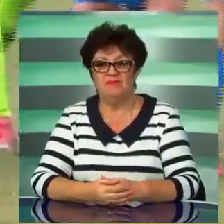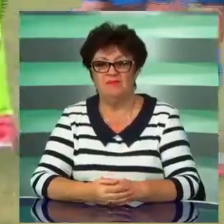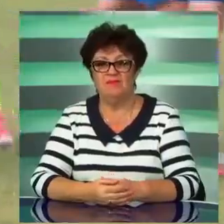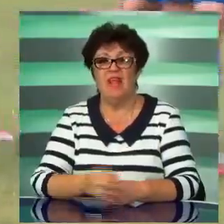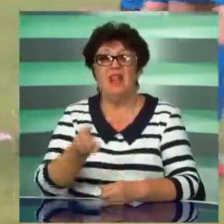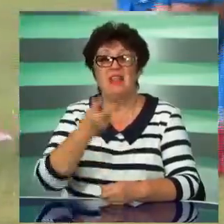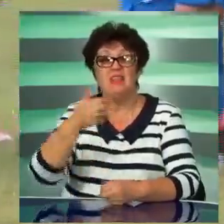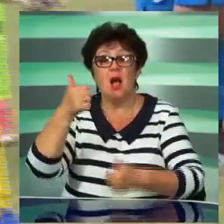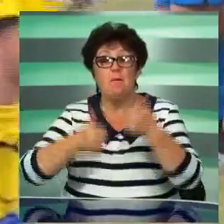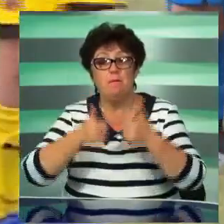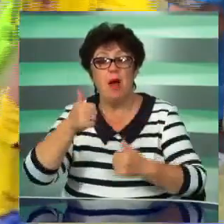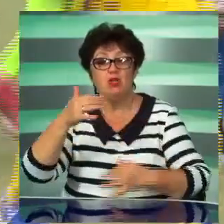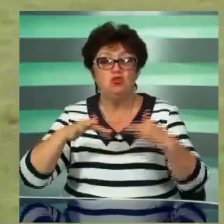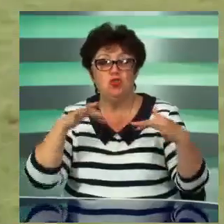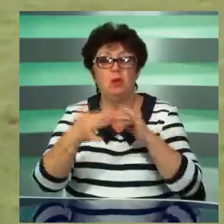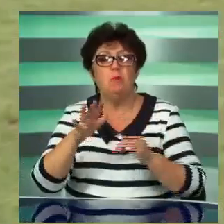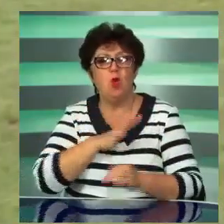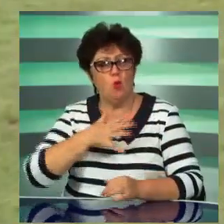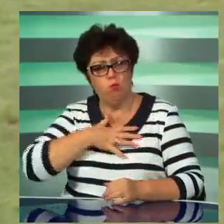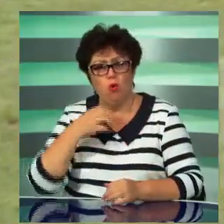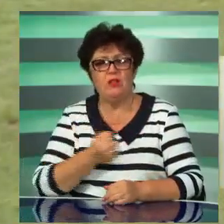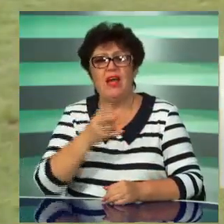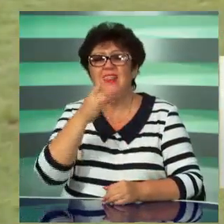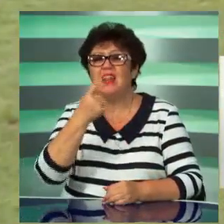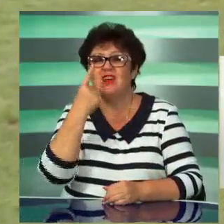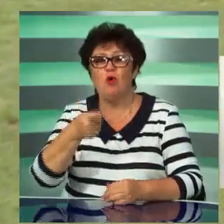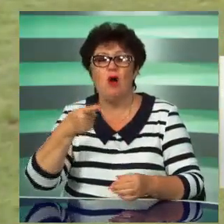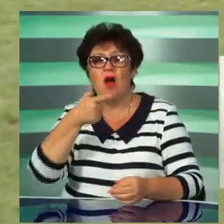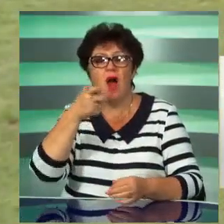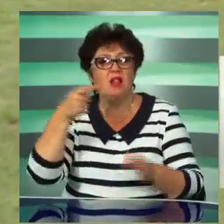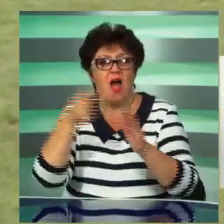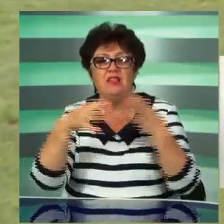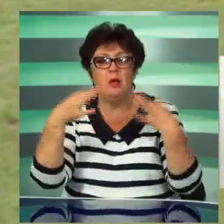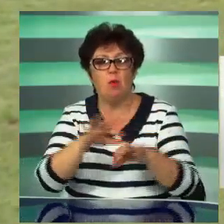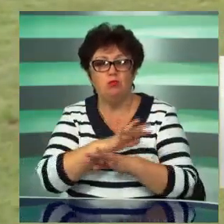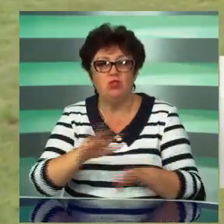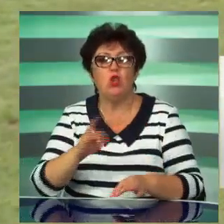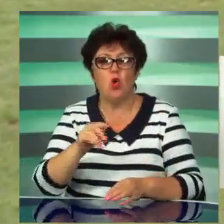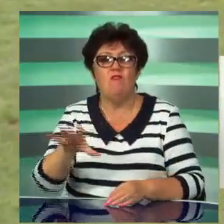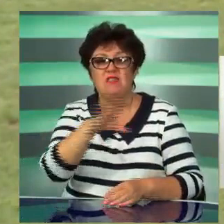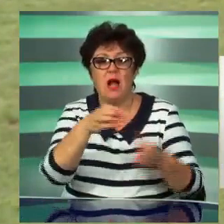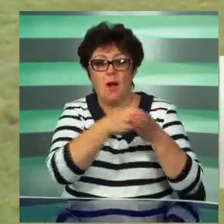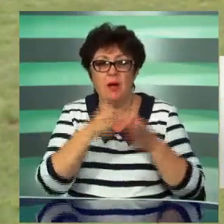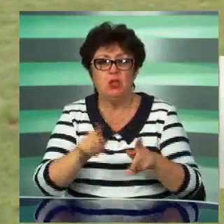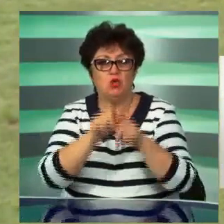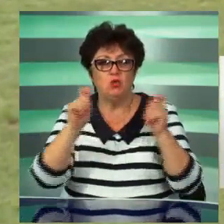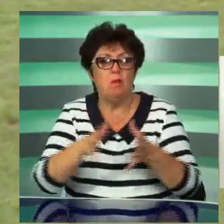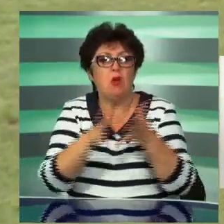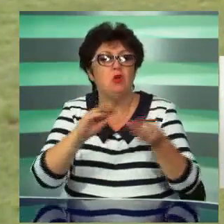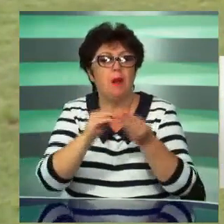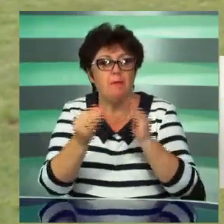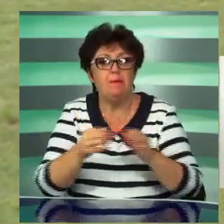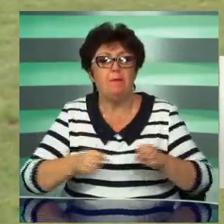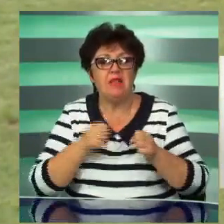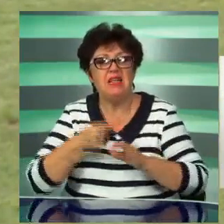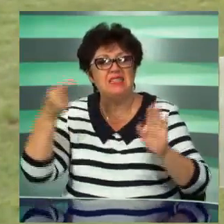Несколько матчей было упорных, да, мы не пропустили ни одного гола на турнире, но все команды создали нам большие проблемы и пытались